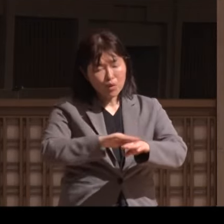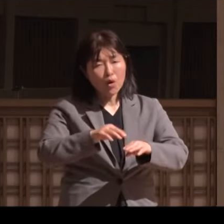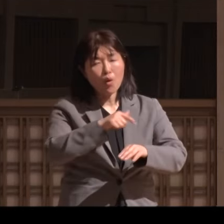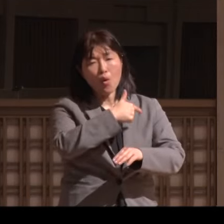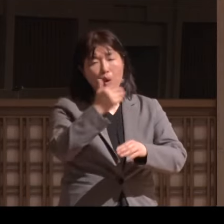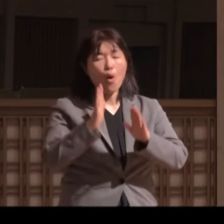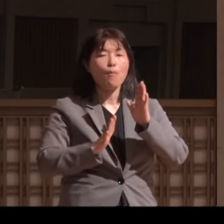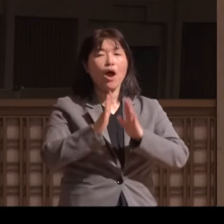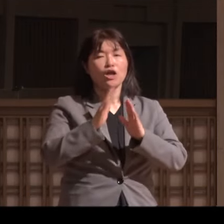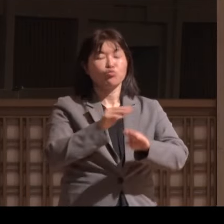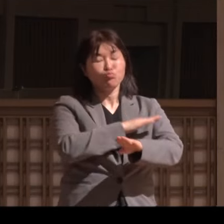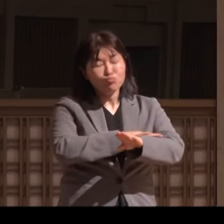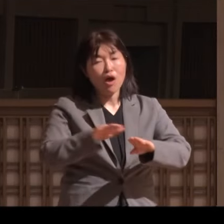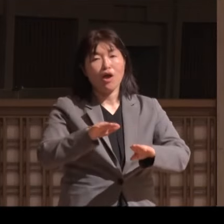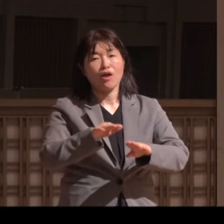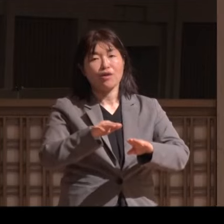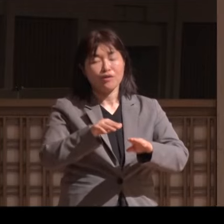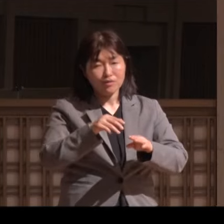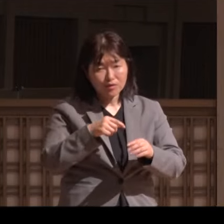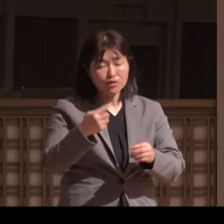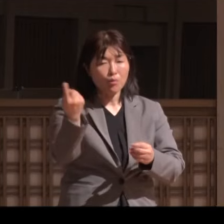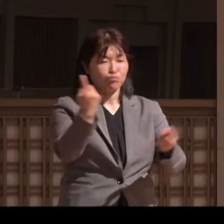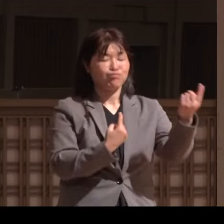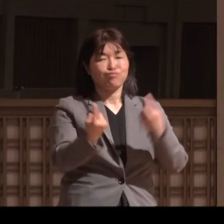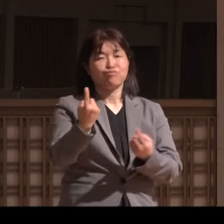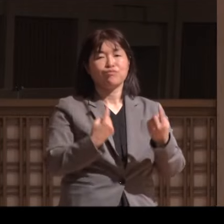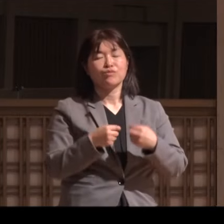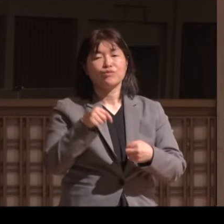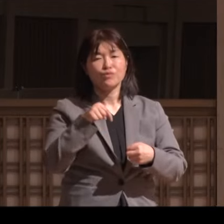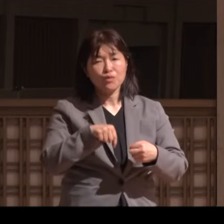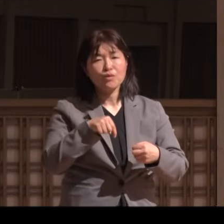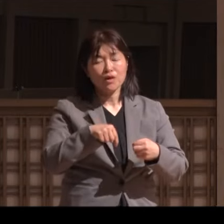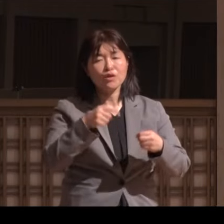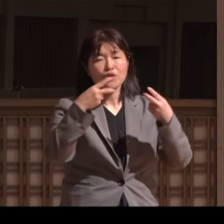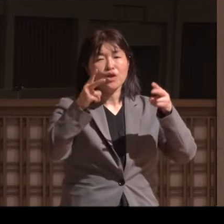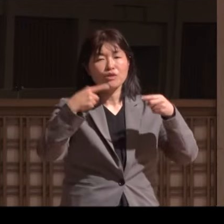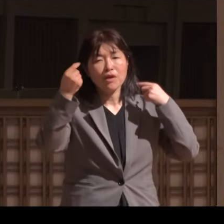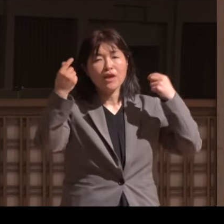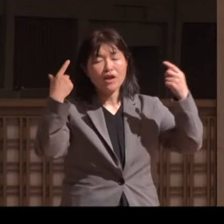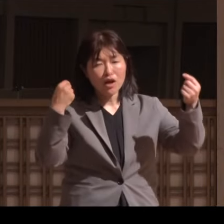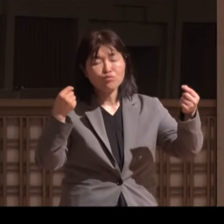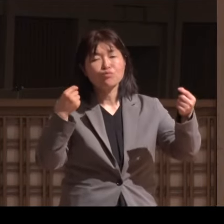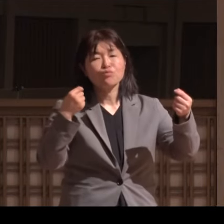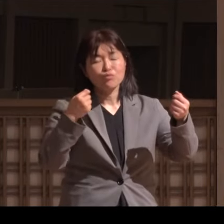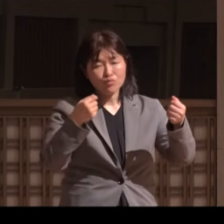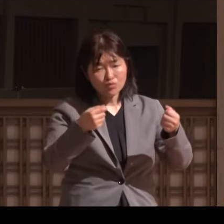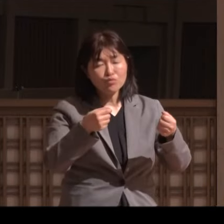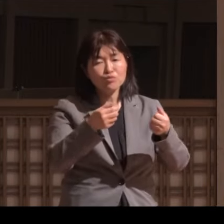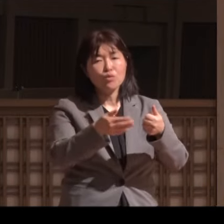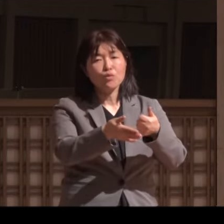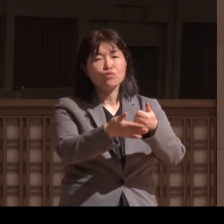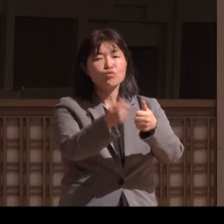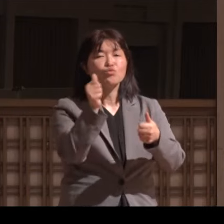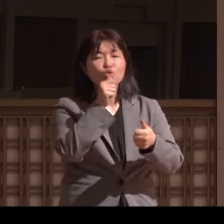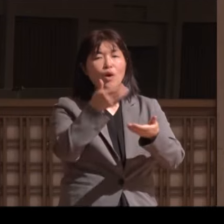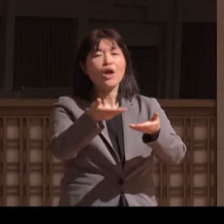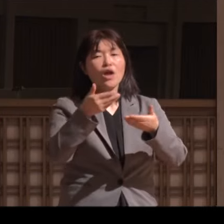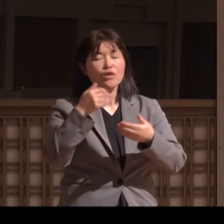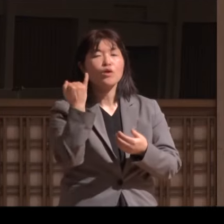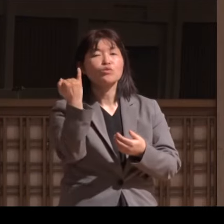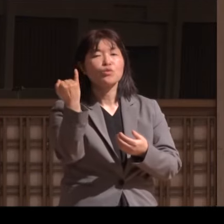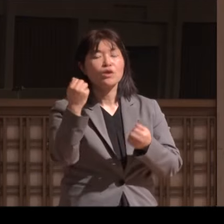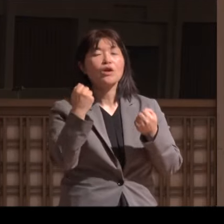大林師だということでえたくさんの方が運命になりましたでその中に広島大学を斡旋していただいたある女性の方がいらっしゃっ